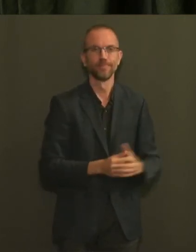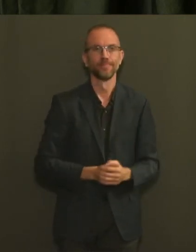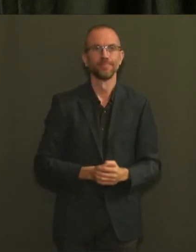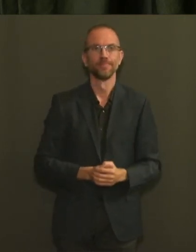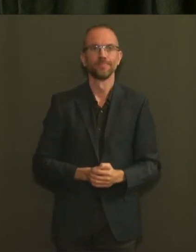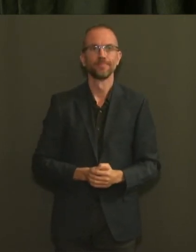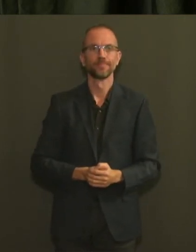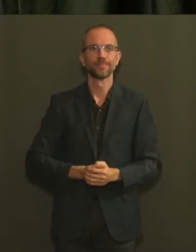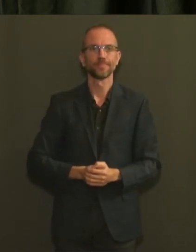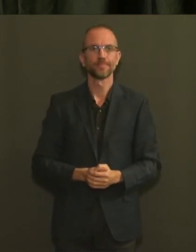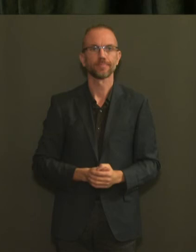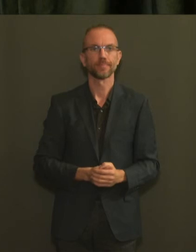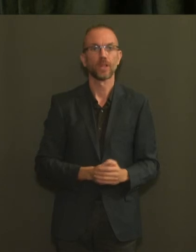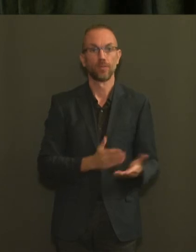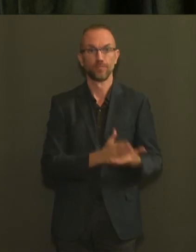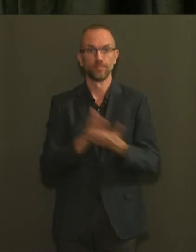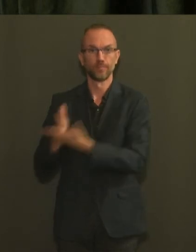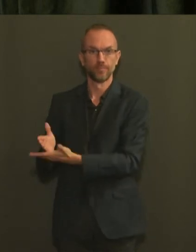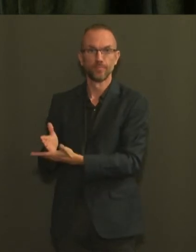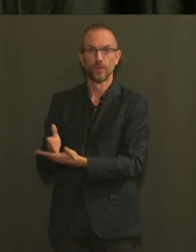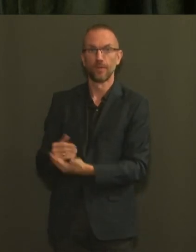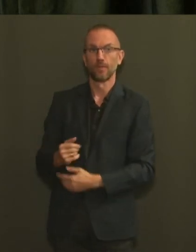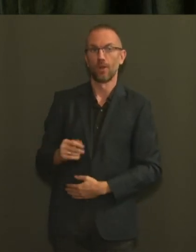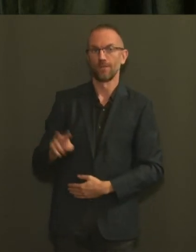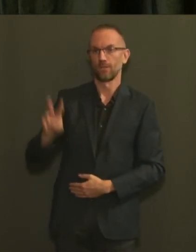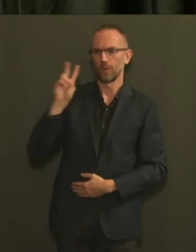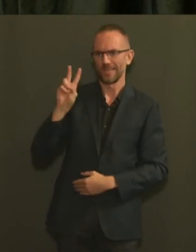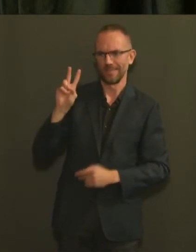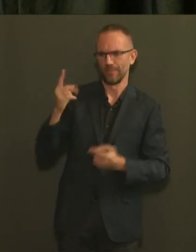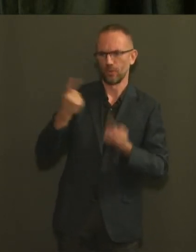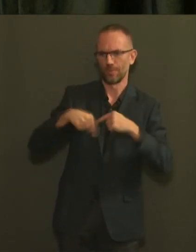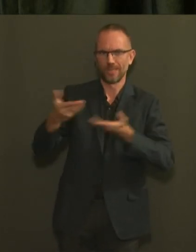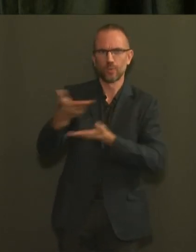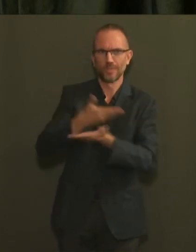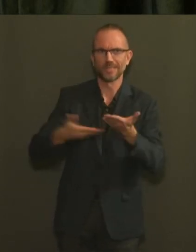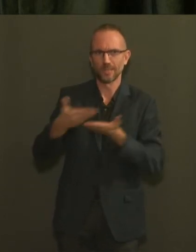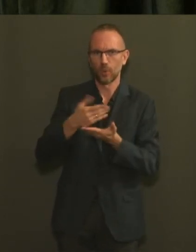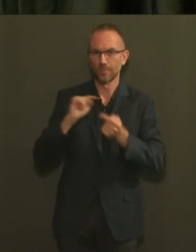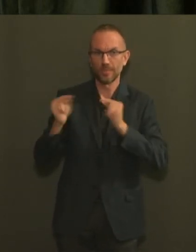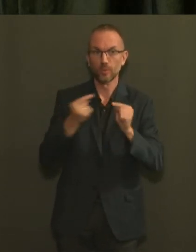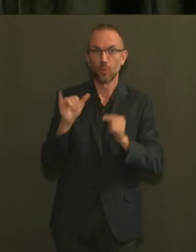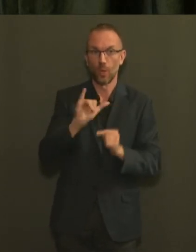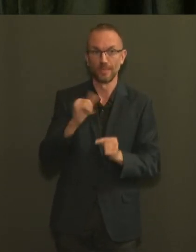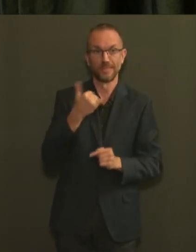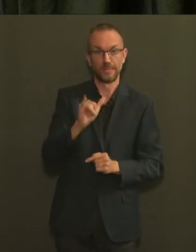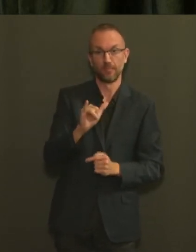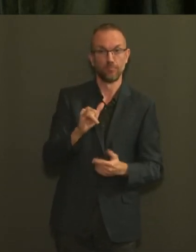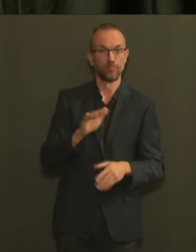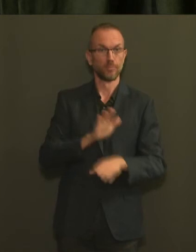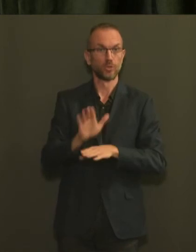notre pays depuis une zone rouge devront présenter un résultat de test négatif avant d'arriver sur le territoire